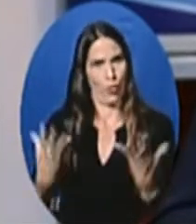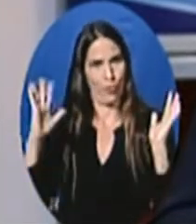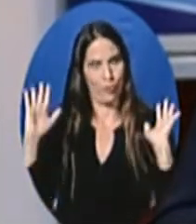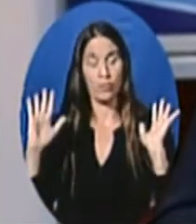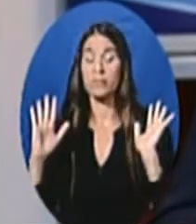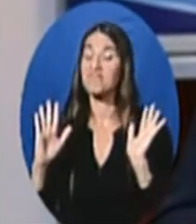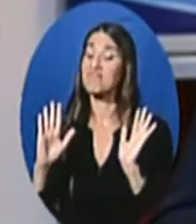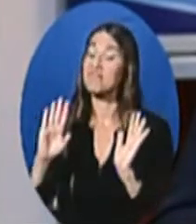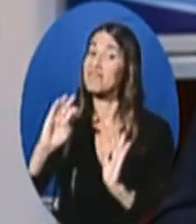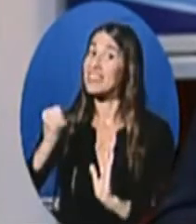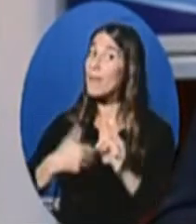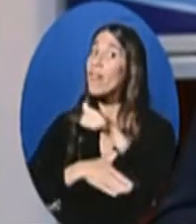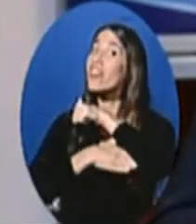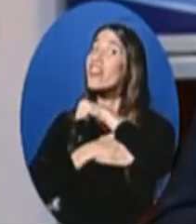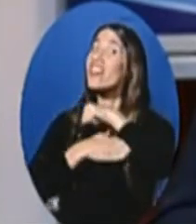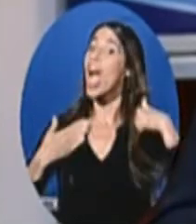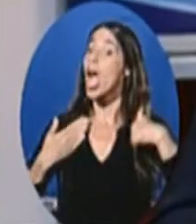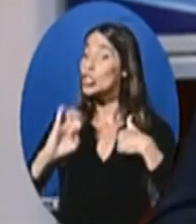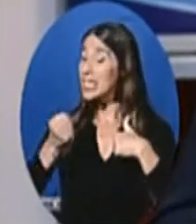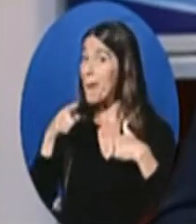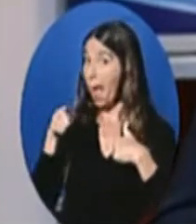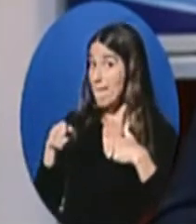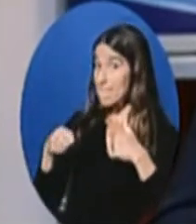דאעש יתקרב לגבולות ישראל,